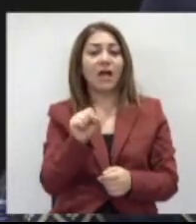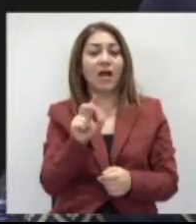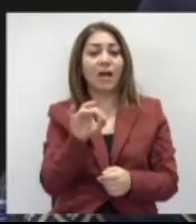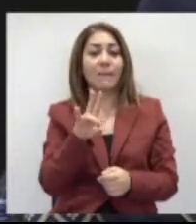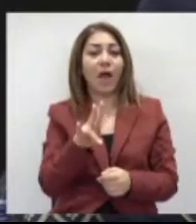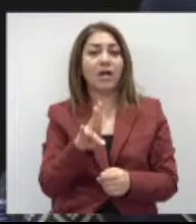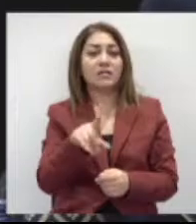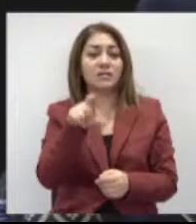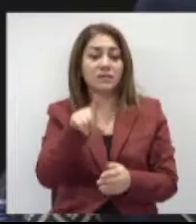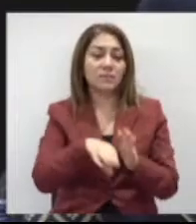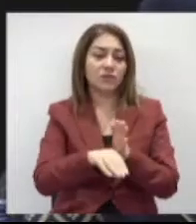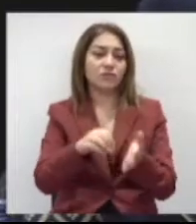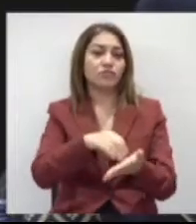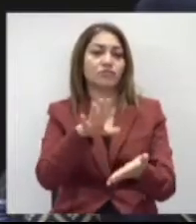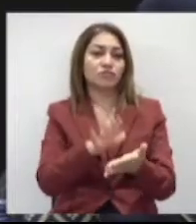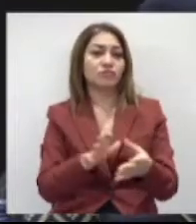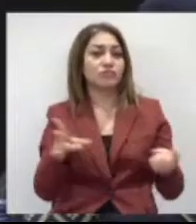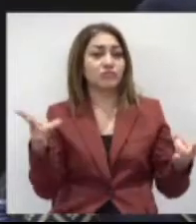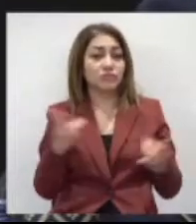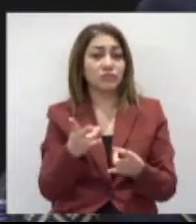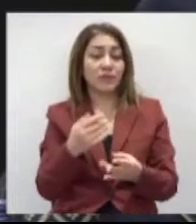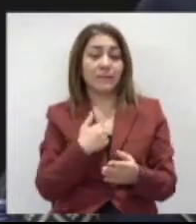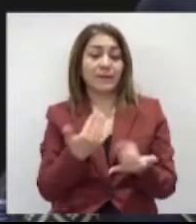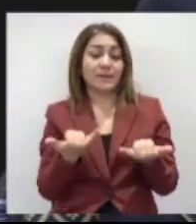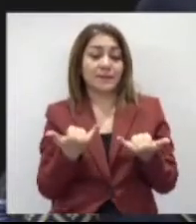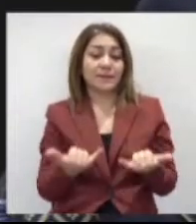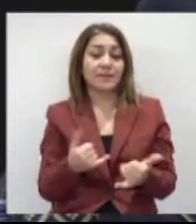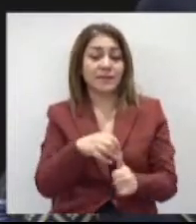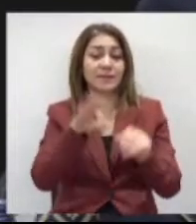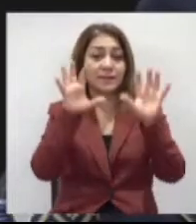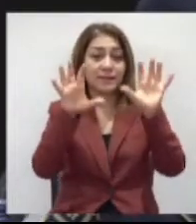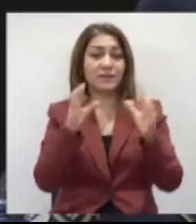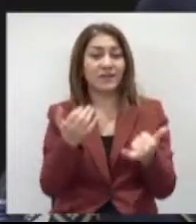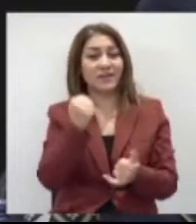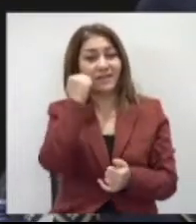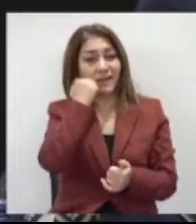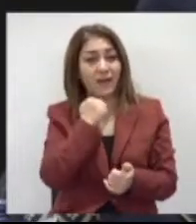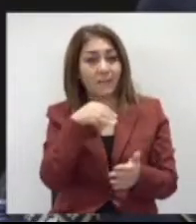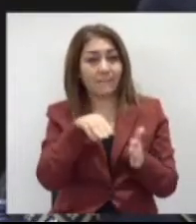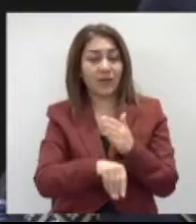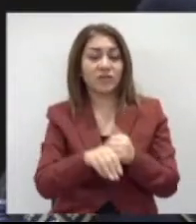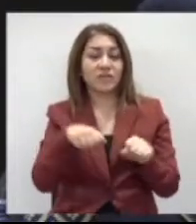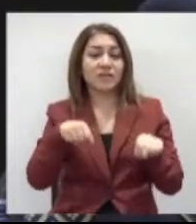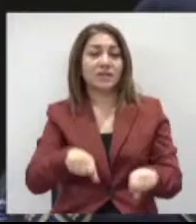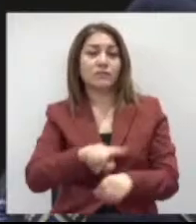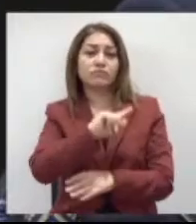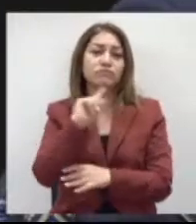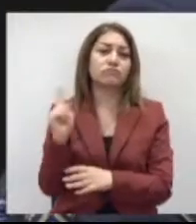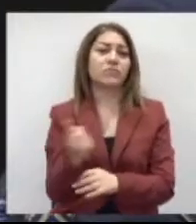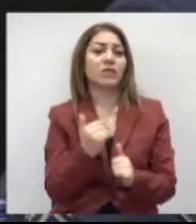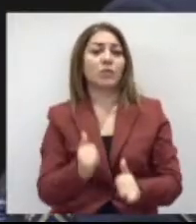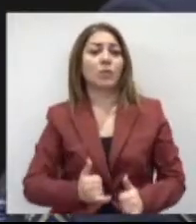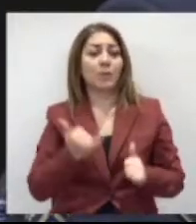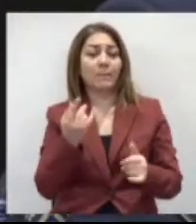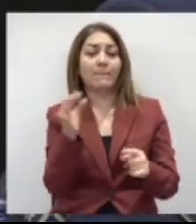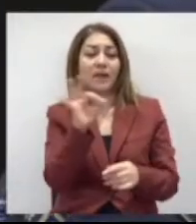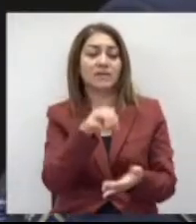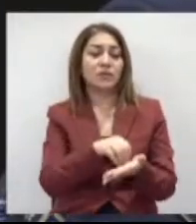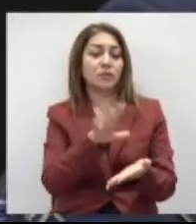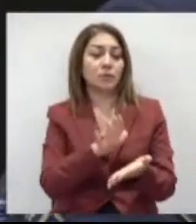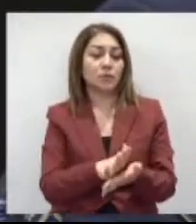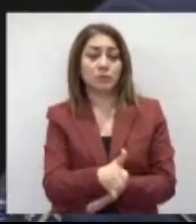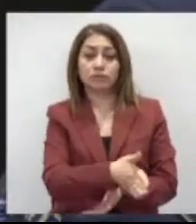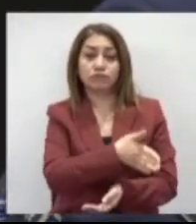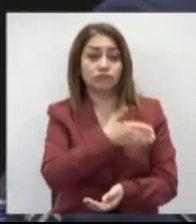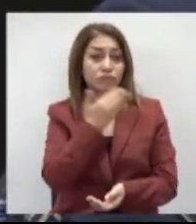սահմանադրության նախաբանում իրավունքի գերակայության մասին նշում չկա։ Այդ մասով սա կասեմ, իմ կարծիքով